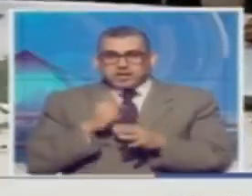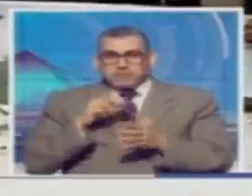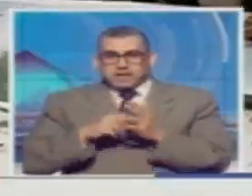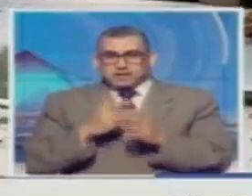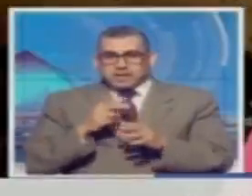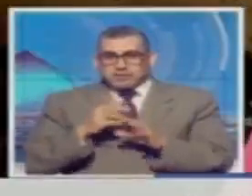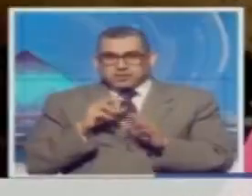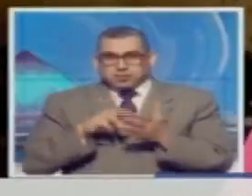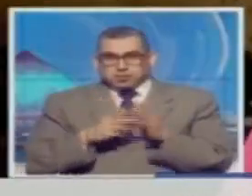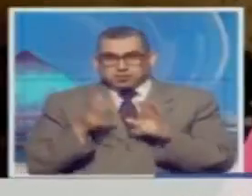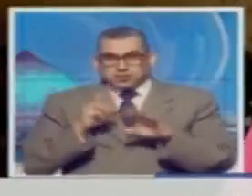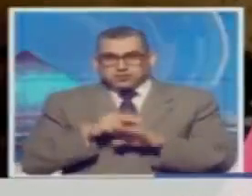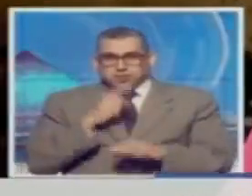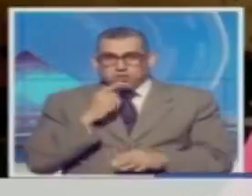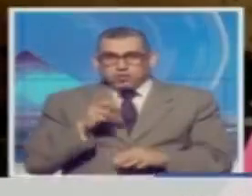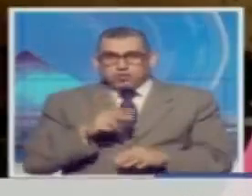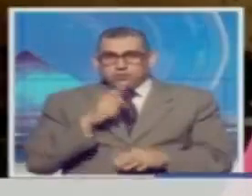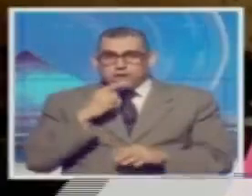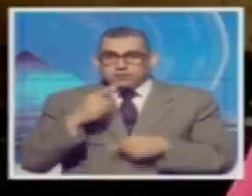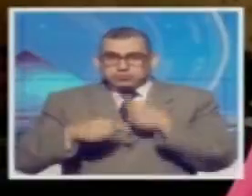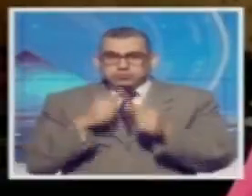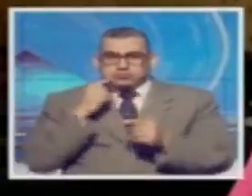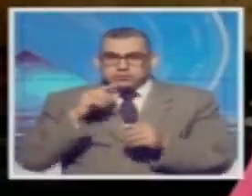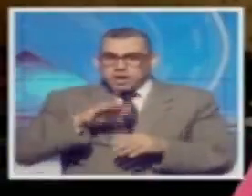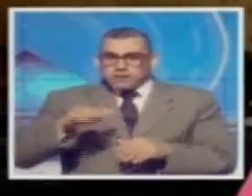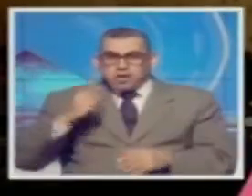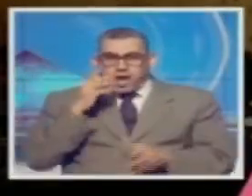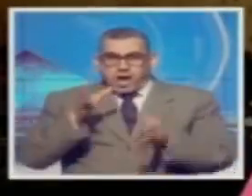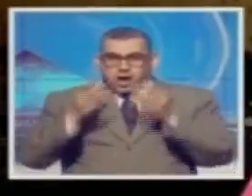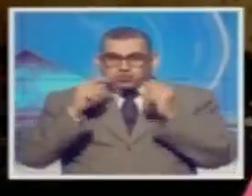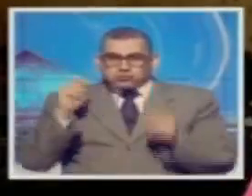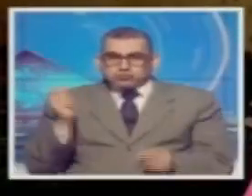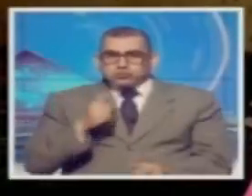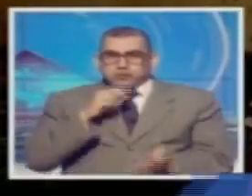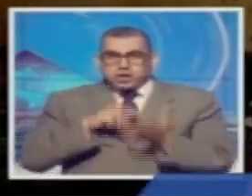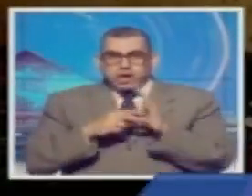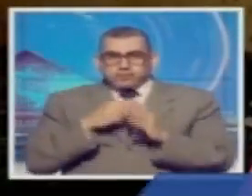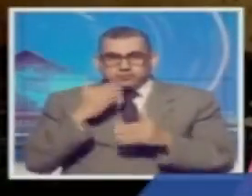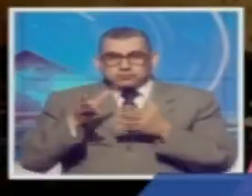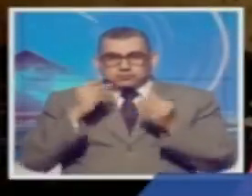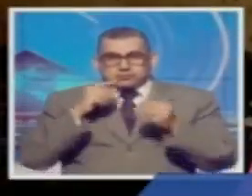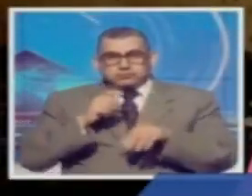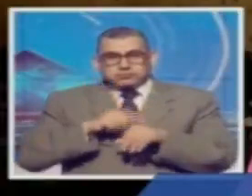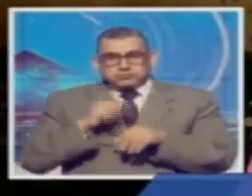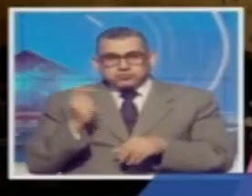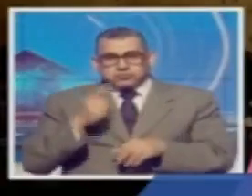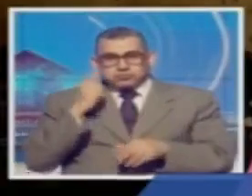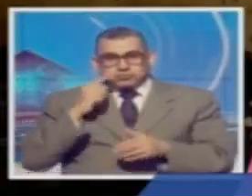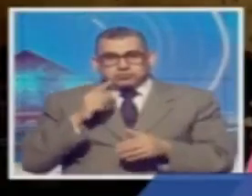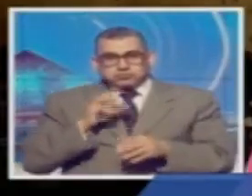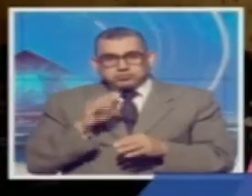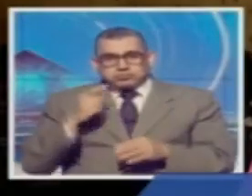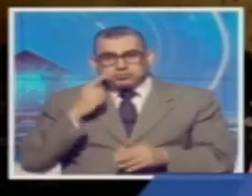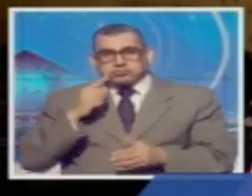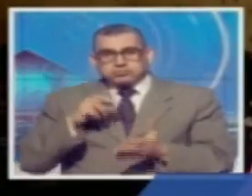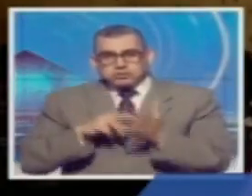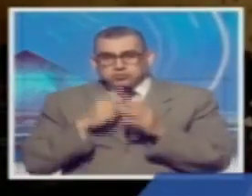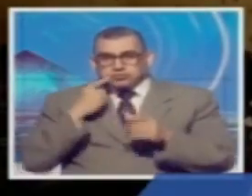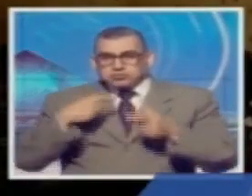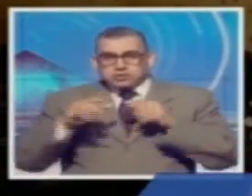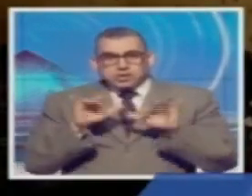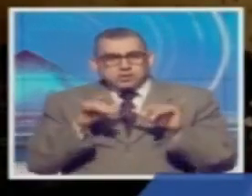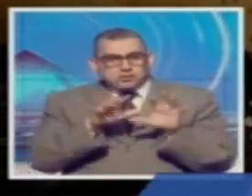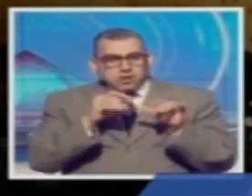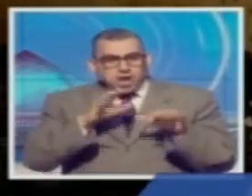بأفكارهم. احنا في عصر السرعة والأولاد عايزين مع الحاجة سريعة، هم متعودوا ان هم ياخدوا الحاجة بشكل سريع من الانترنت والسوشيال ميديا والكلام ده